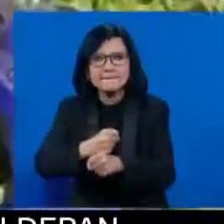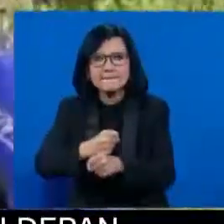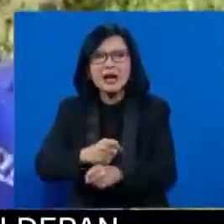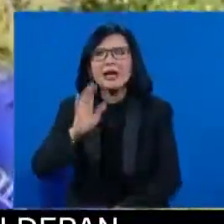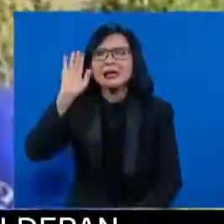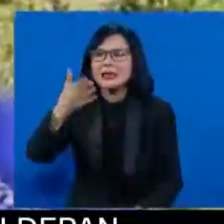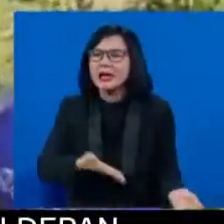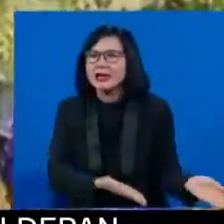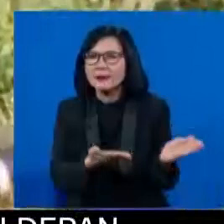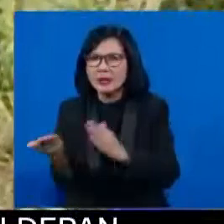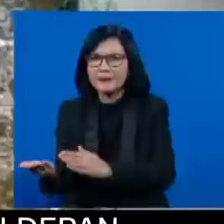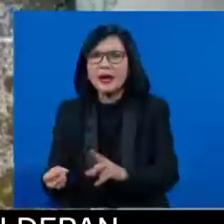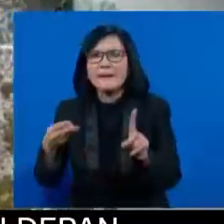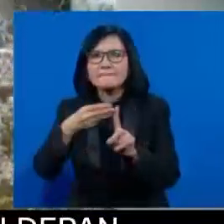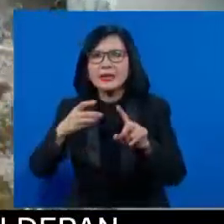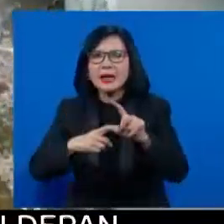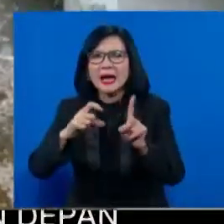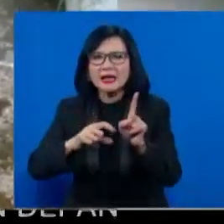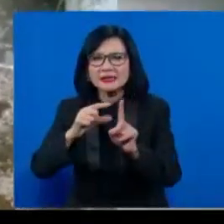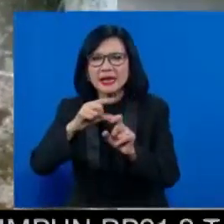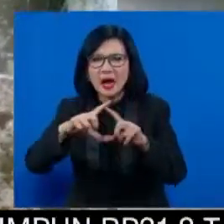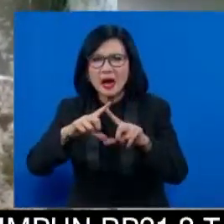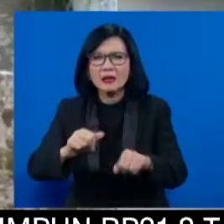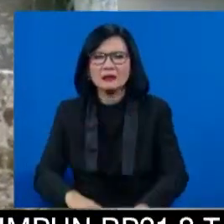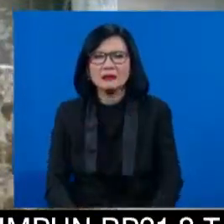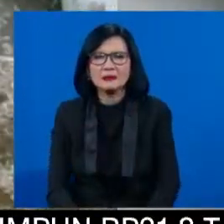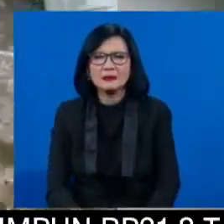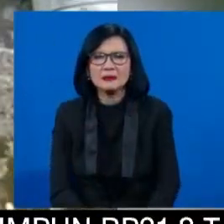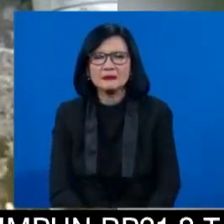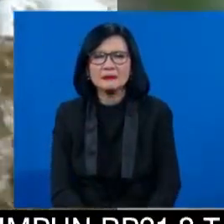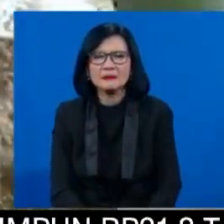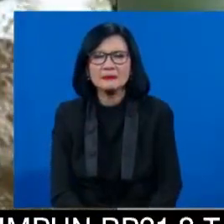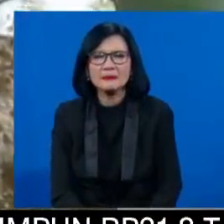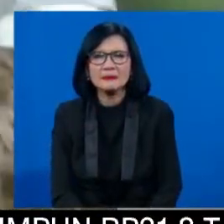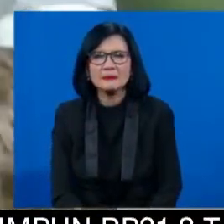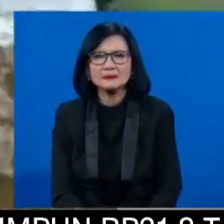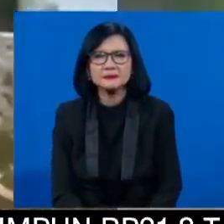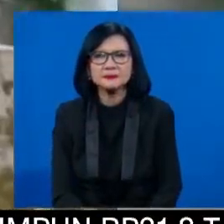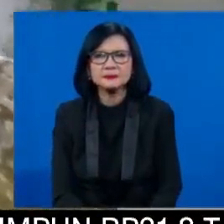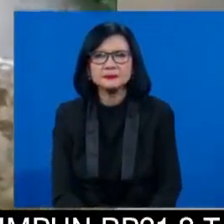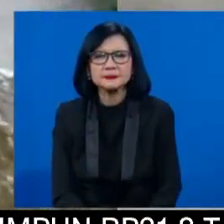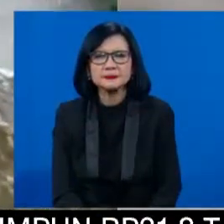Balai Konservasi Sumber Daya Alam, Purwakarta.